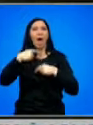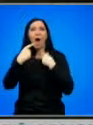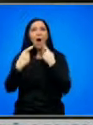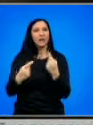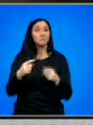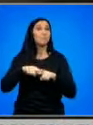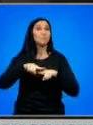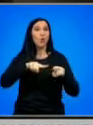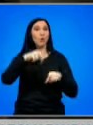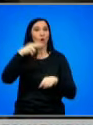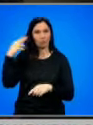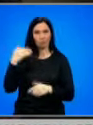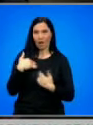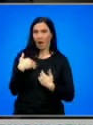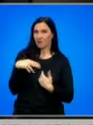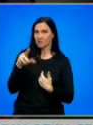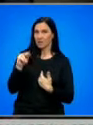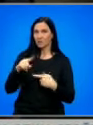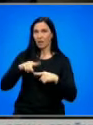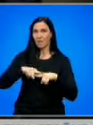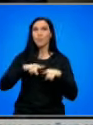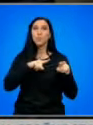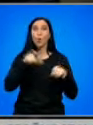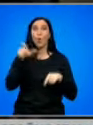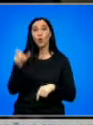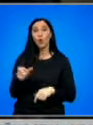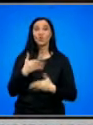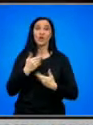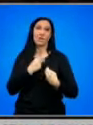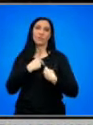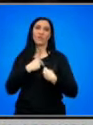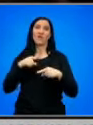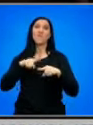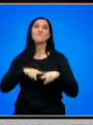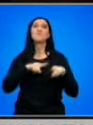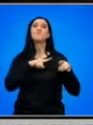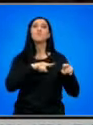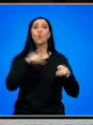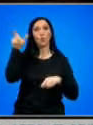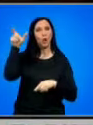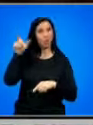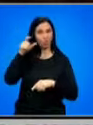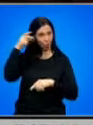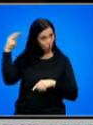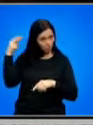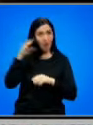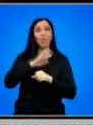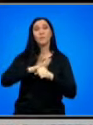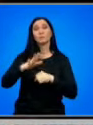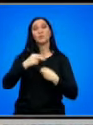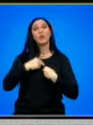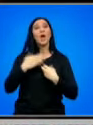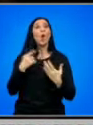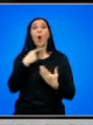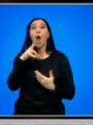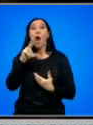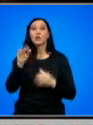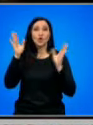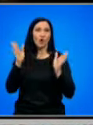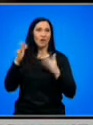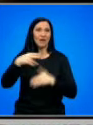прокуратурата. Аз заявих на прокурора, че нямам доверие в прокуратурата и съм напълно убеден, че ако кажа конкретни факти, ако